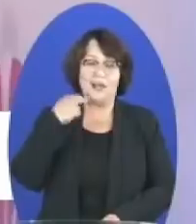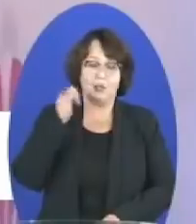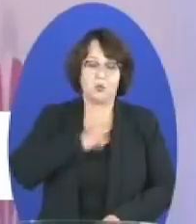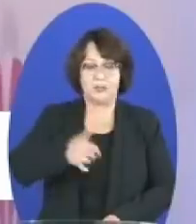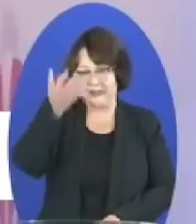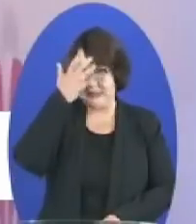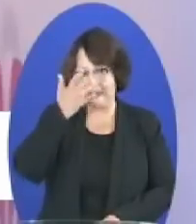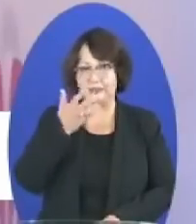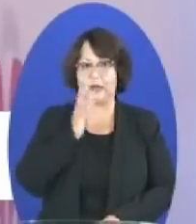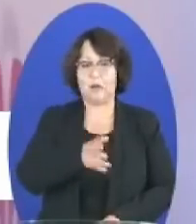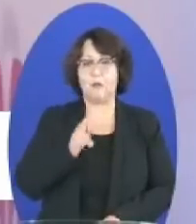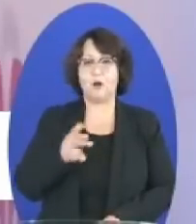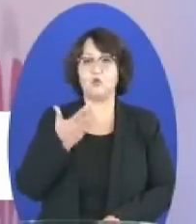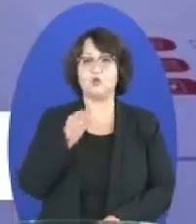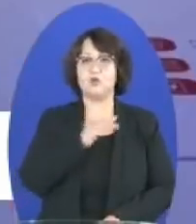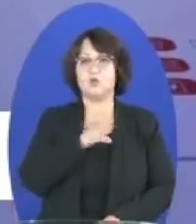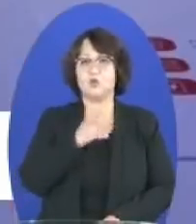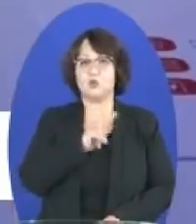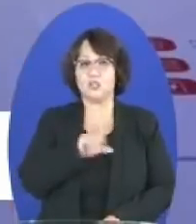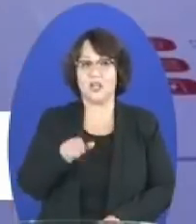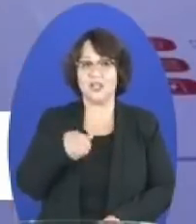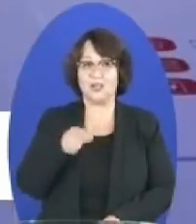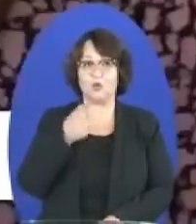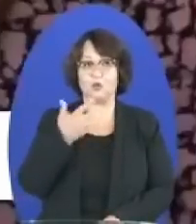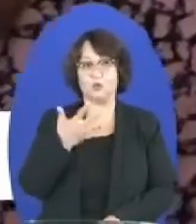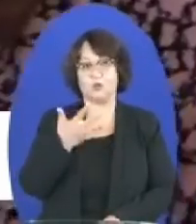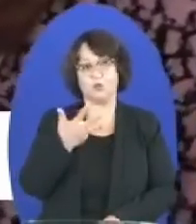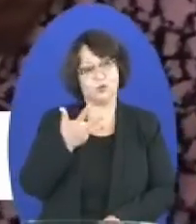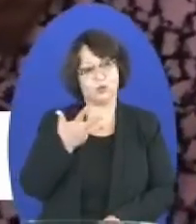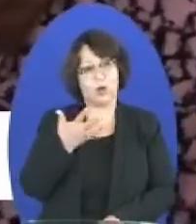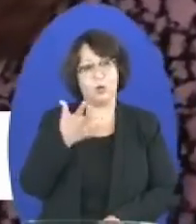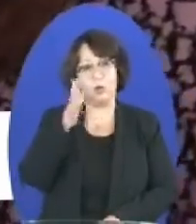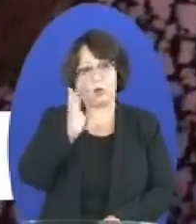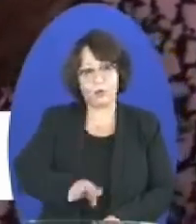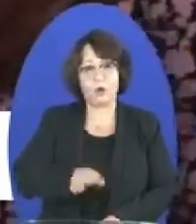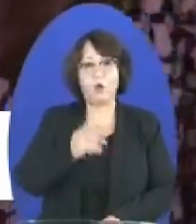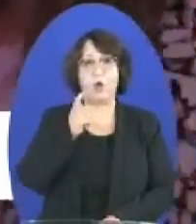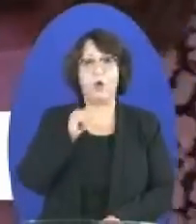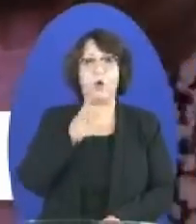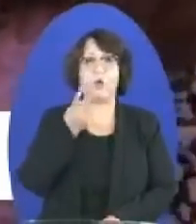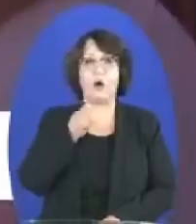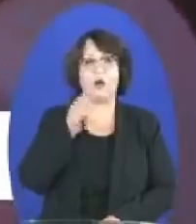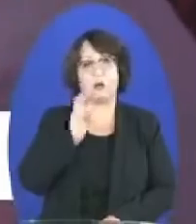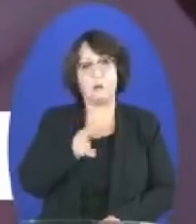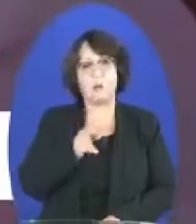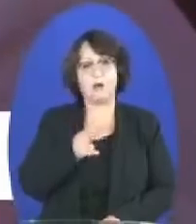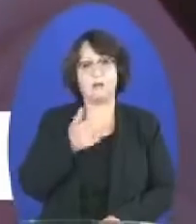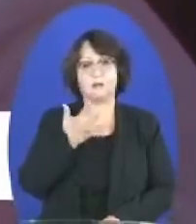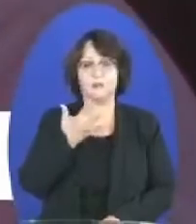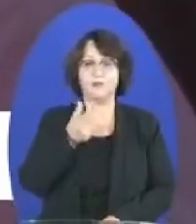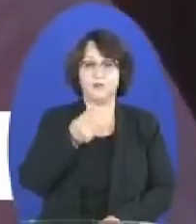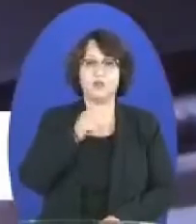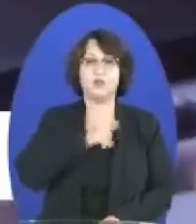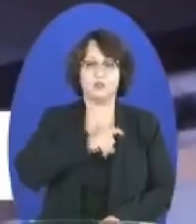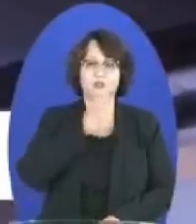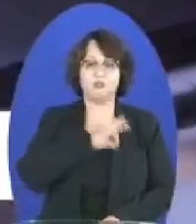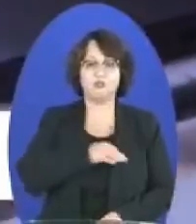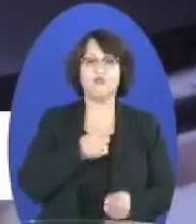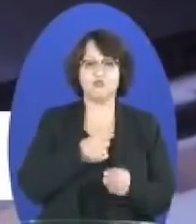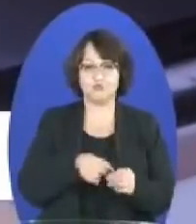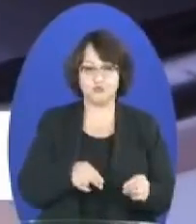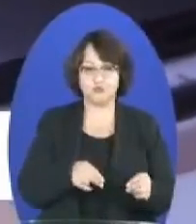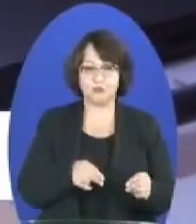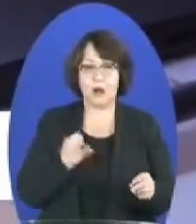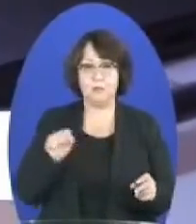компаниудаа сүлжээнийхээ 35% хүртэлх хувьд нь Huawei-гийн тоног төхөөрөмжийг ашиглахыг зөвшөөрөхөөр шийдвэрлсэн юм а. Гэвч Америк нэгдсэн улс үндэсний аюулгүй